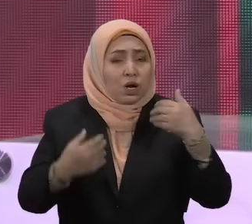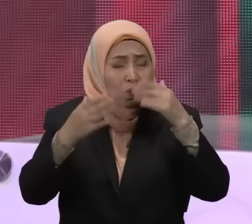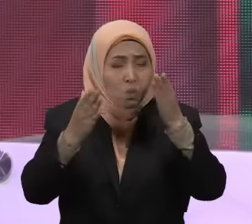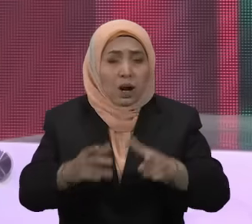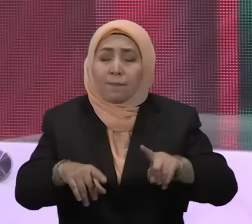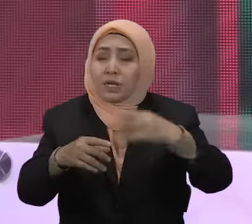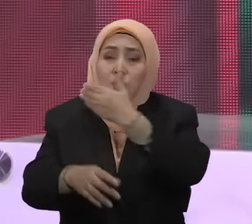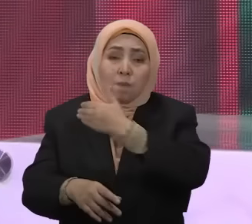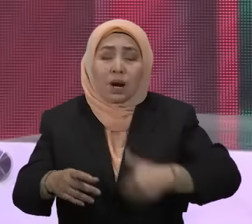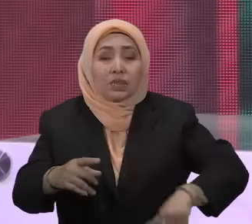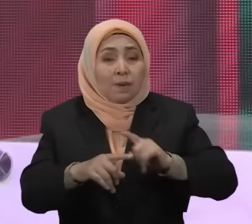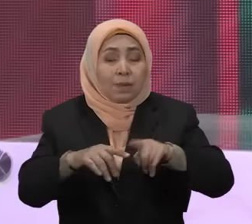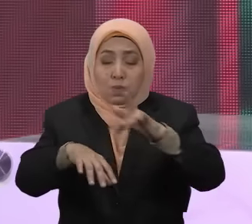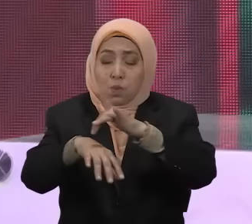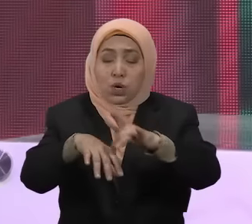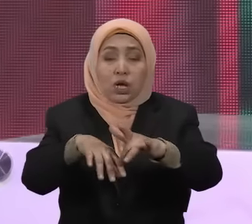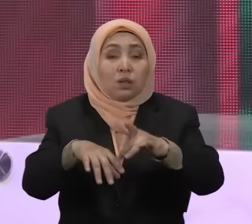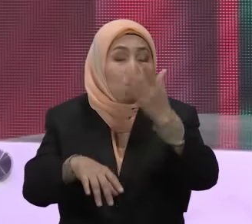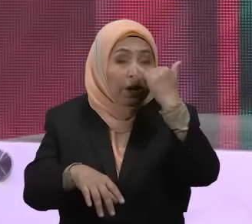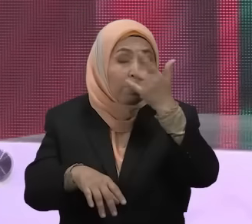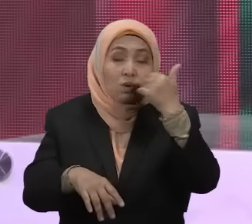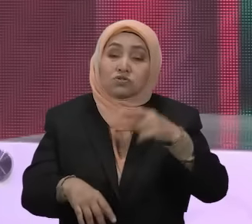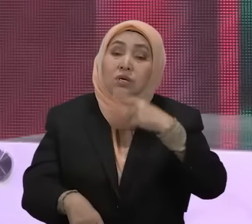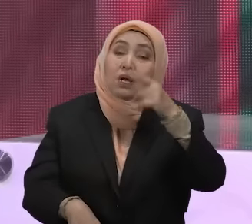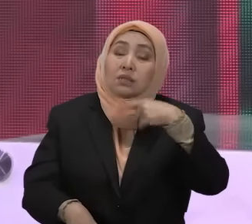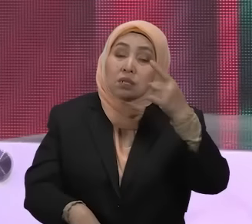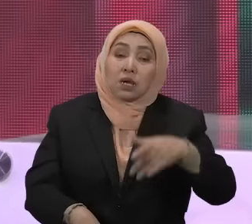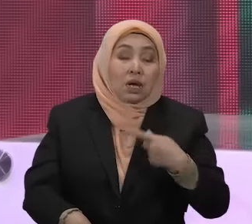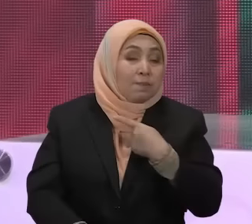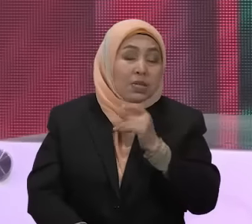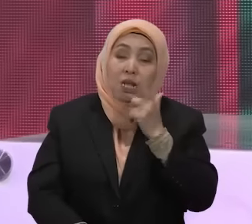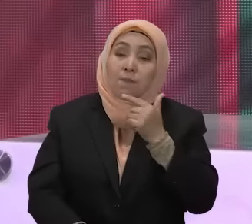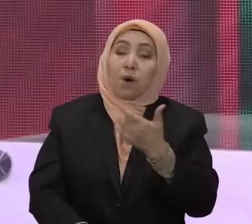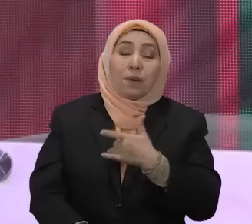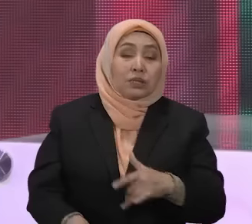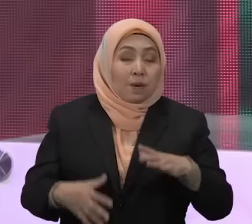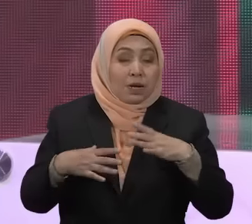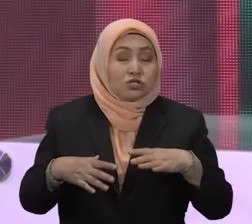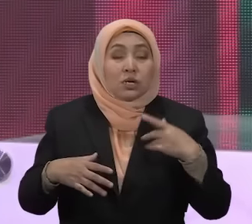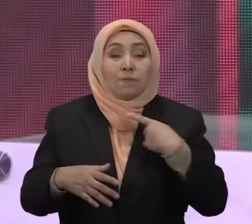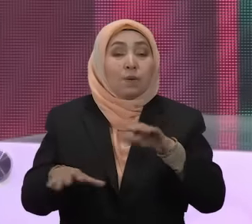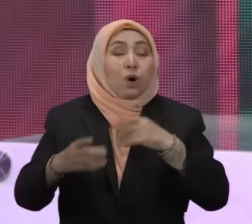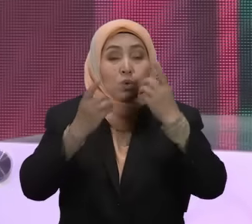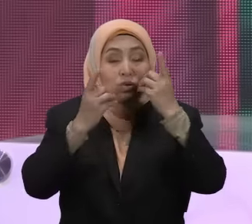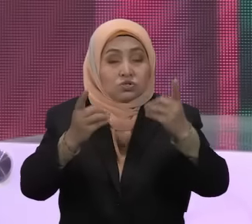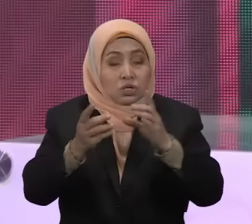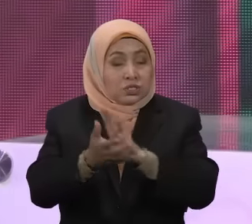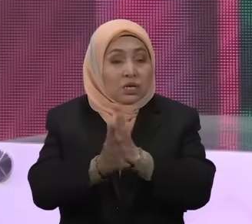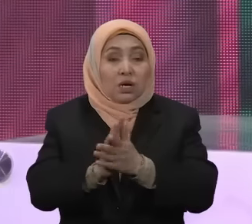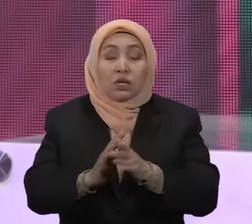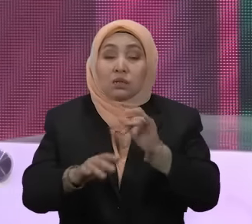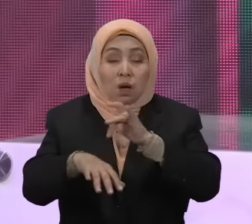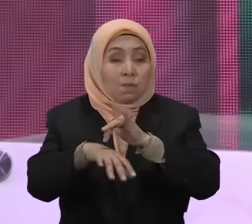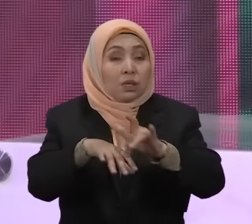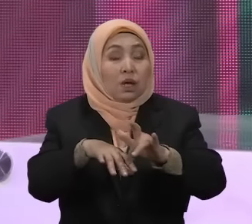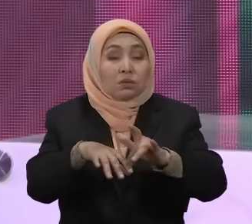ada orang yang pergi umrah tapi tak berpakaian kan. Pasal apa? Pasal dia kata bahawa kami tak nak berpakaian dengan pakaian kami buat dosa maksiat. Jadi dia tak